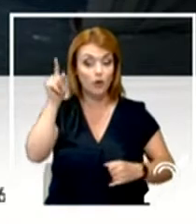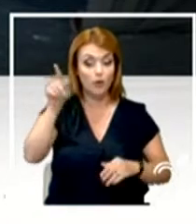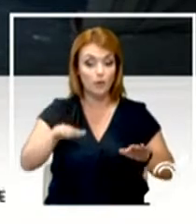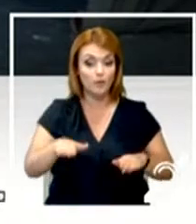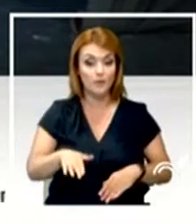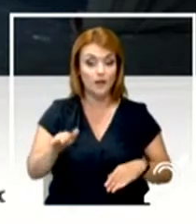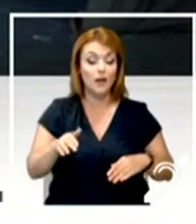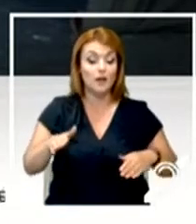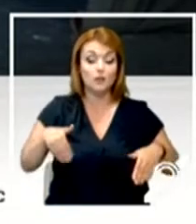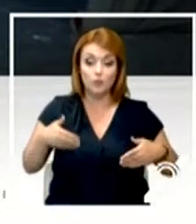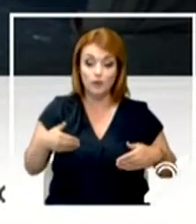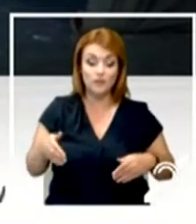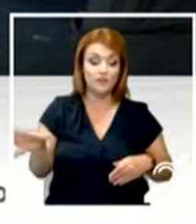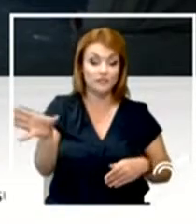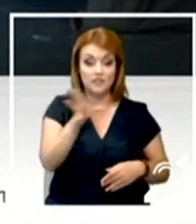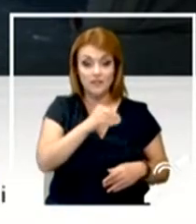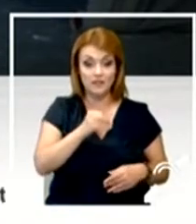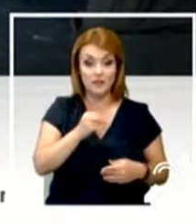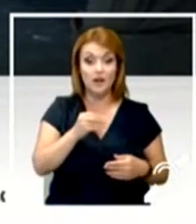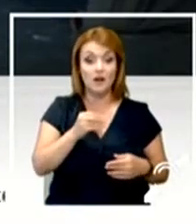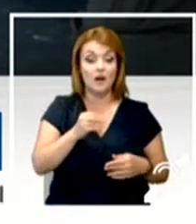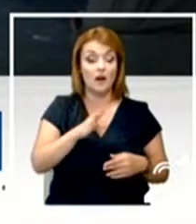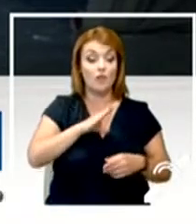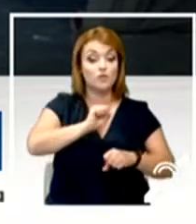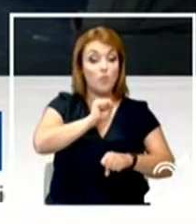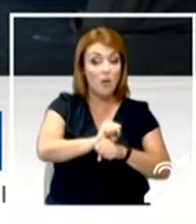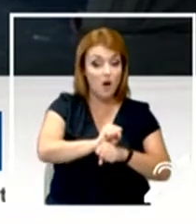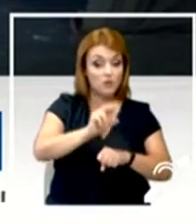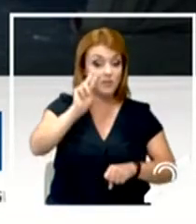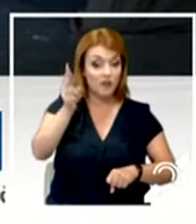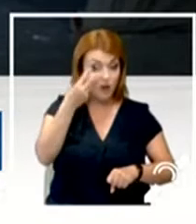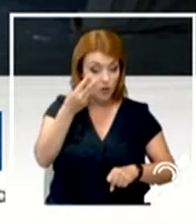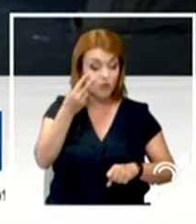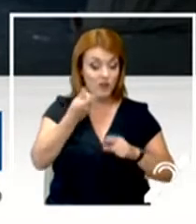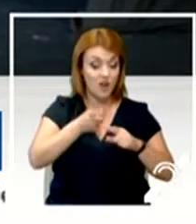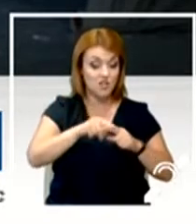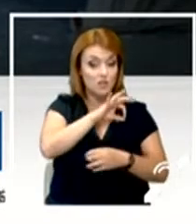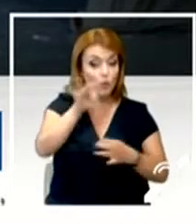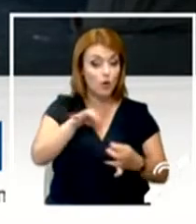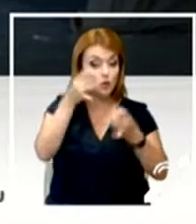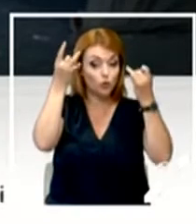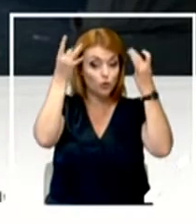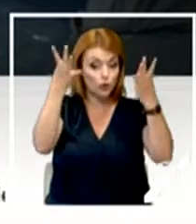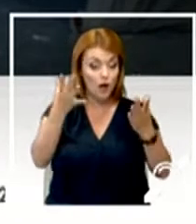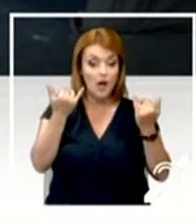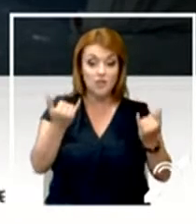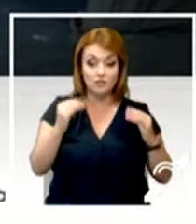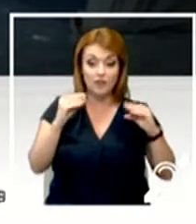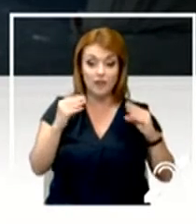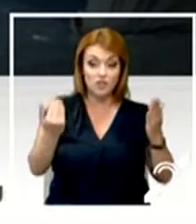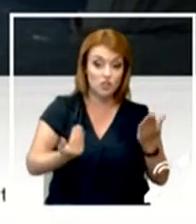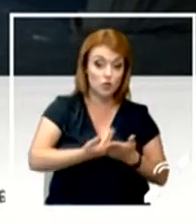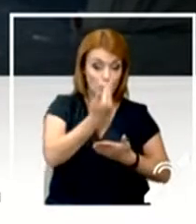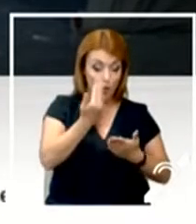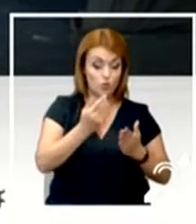Găsit, Vadim, domnilor și domnilor, într-adevăr, după o pauză de mai bine de 2 ani aici pe scândura Teatrului Satiricus Ion Luca Caragiale, este așteptată celebra interpretă